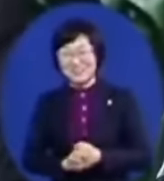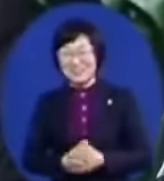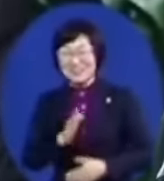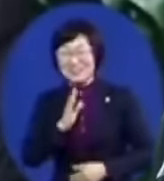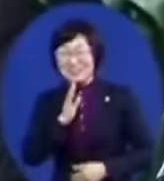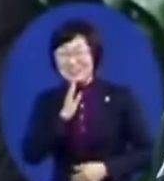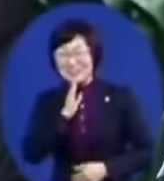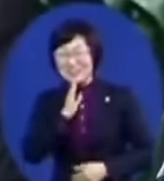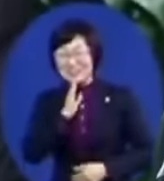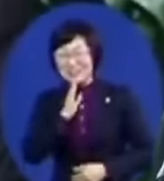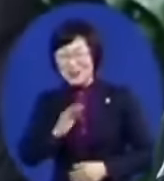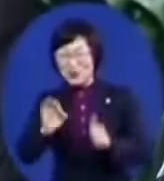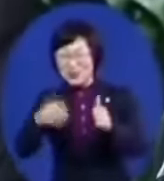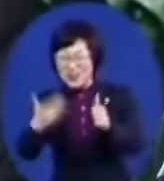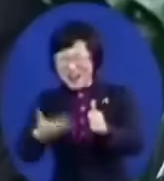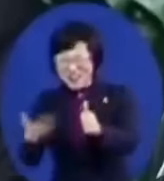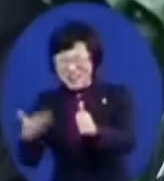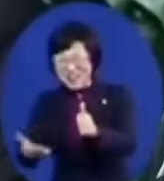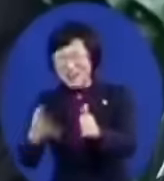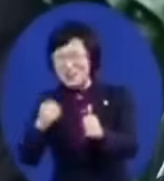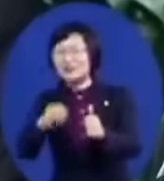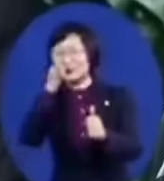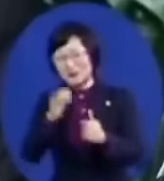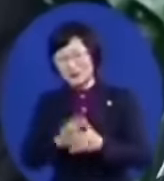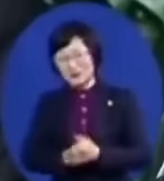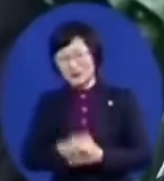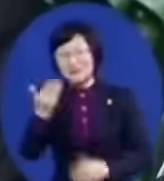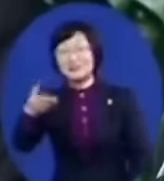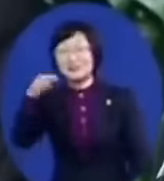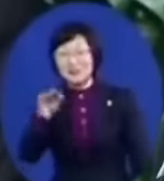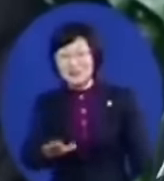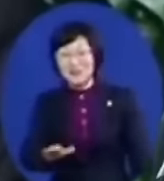정말 내놓아라 하는 데 많습니다. 그런데